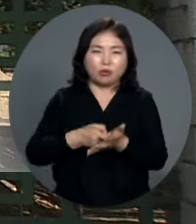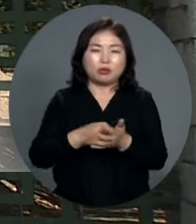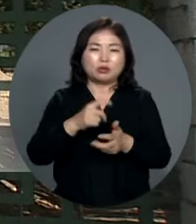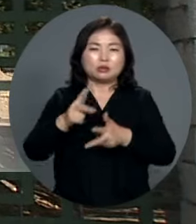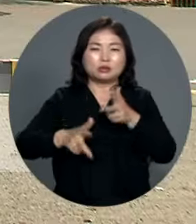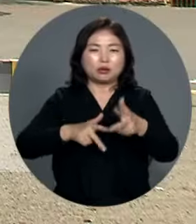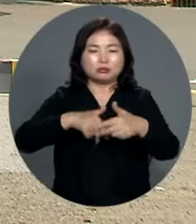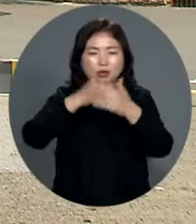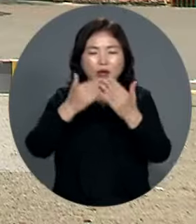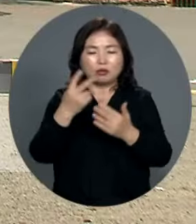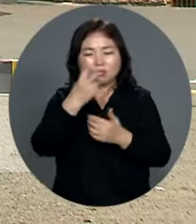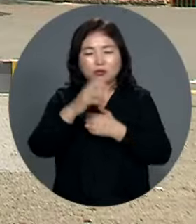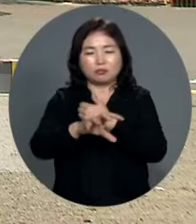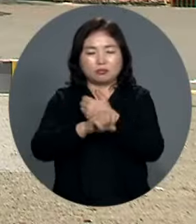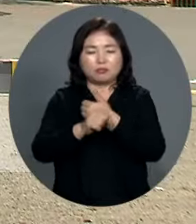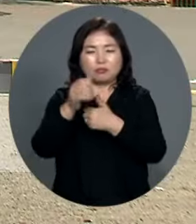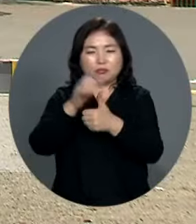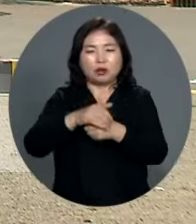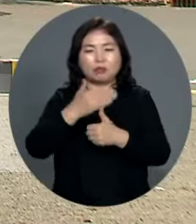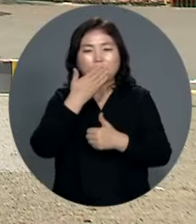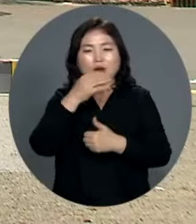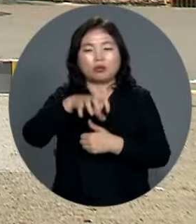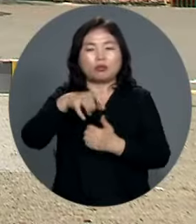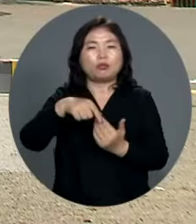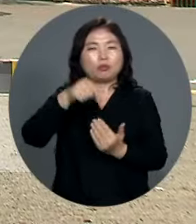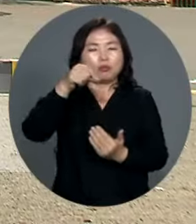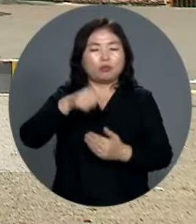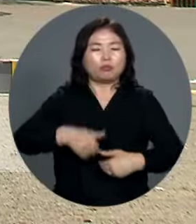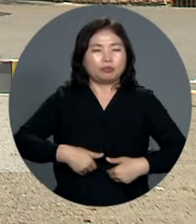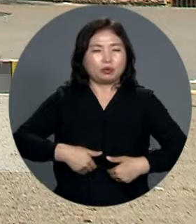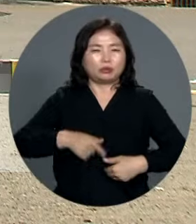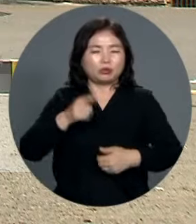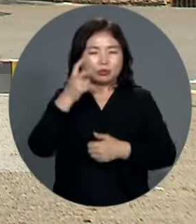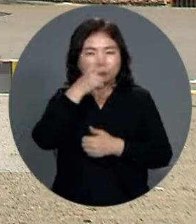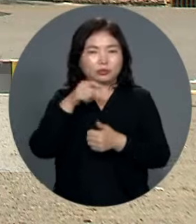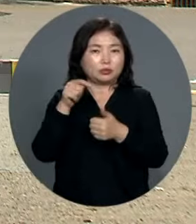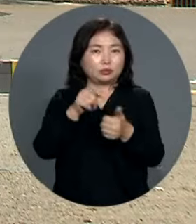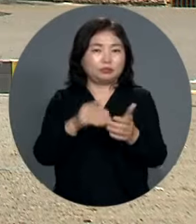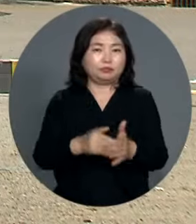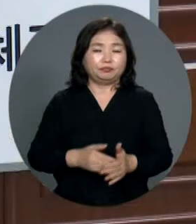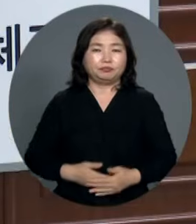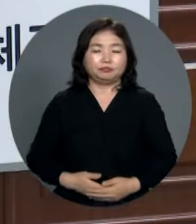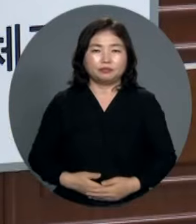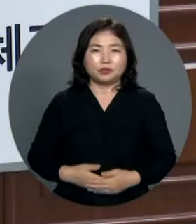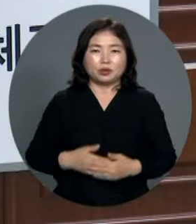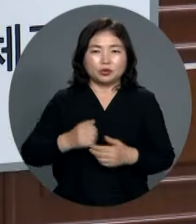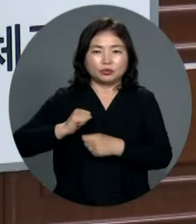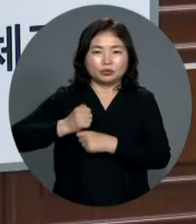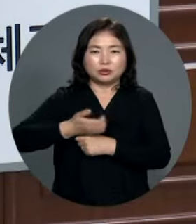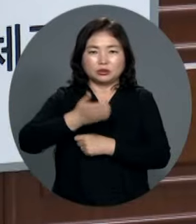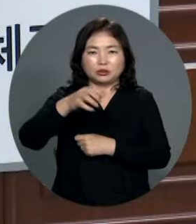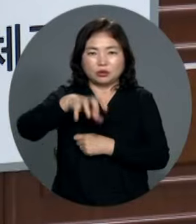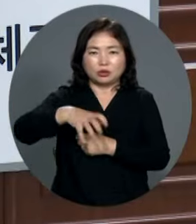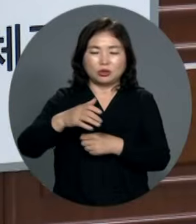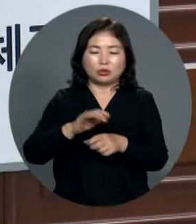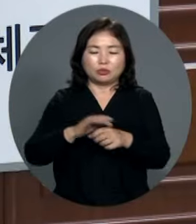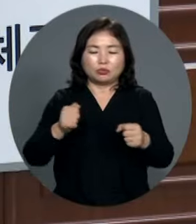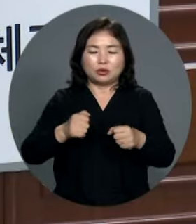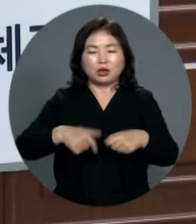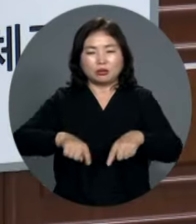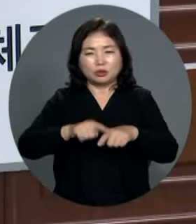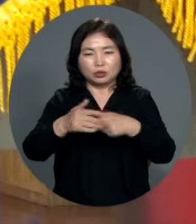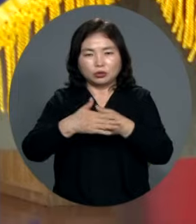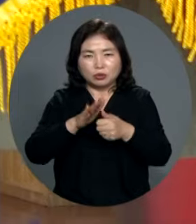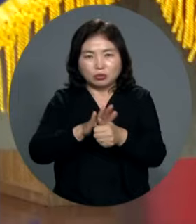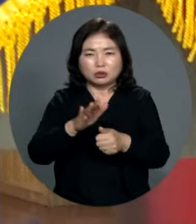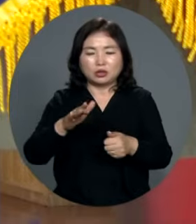사업 전반을 관리할 수 있는 곳이 선정될 수 있도록 적극 검토하라고 주문했습니다 부대 이전은 북과의 공보다